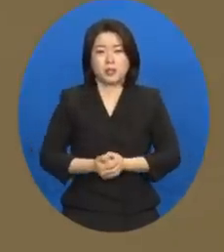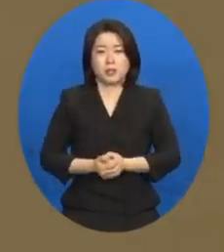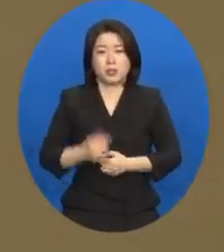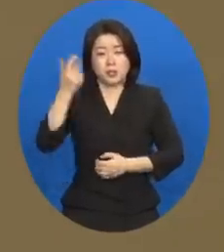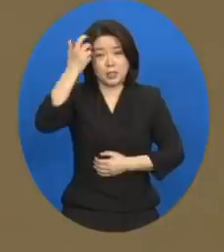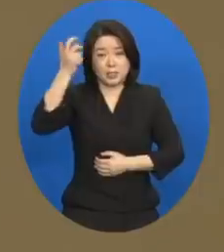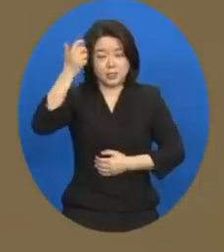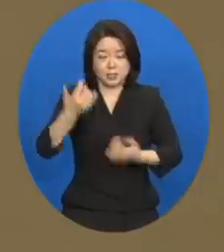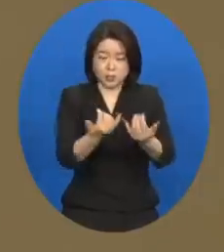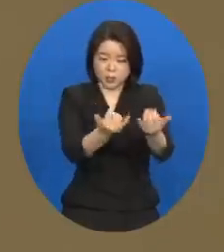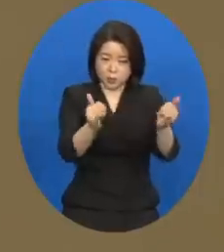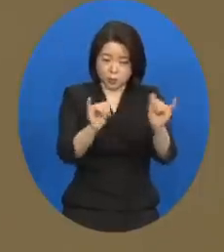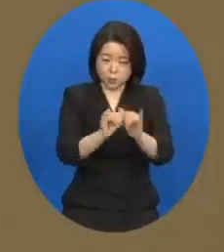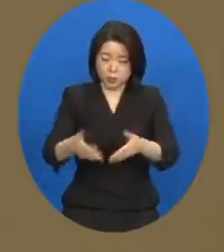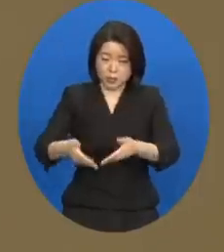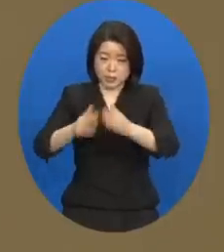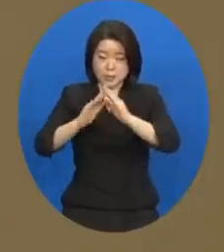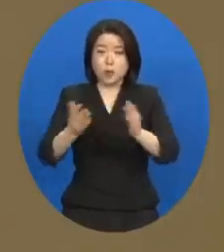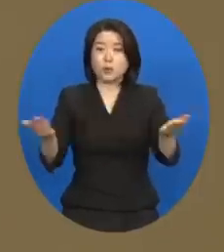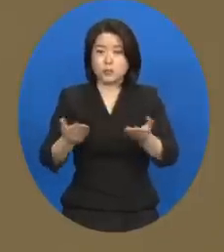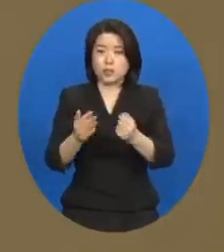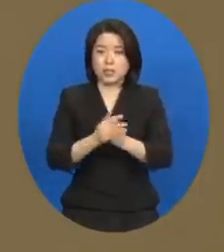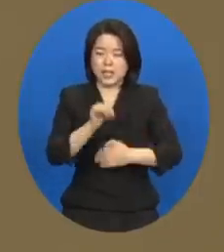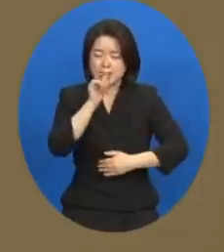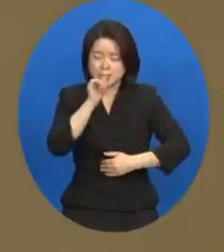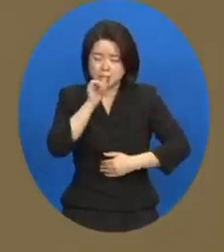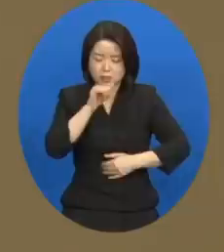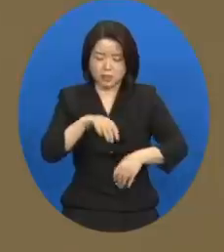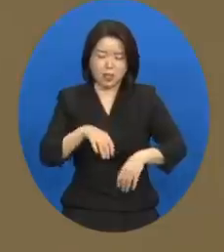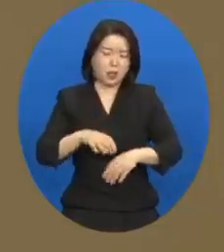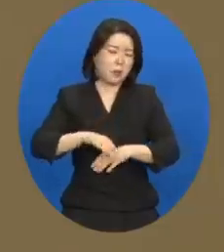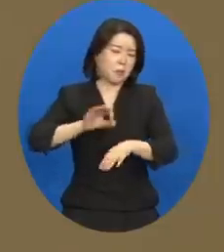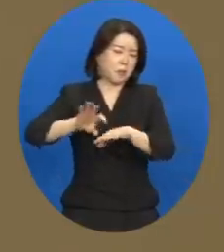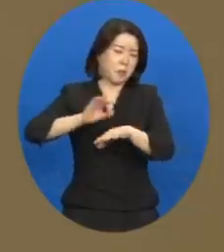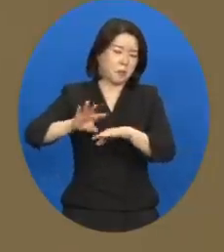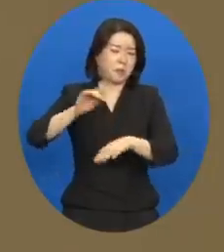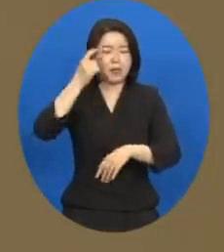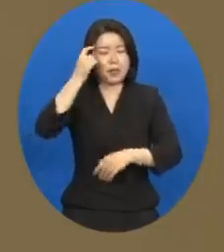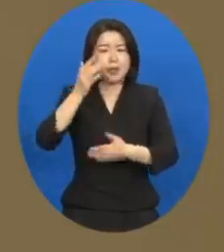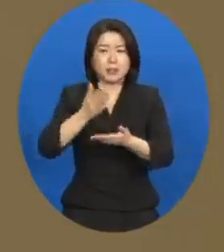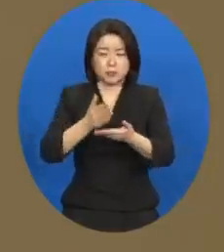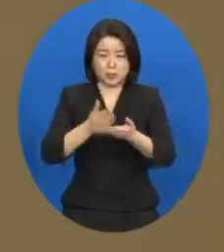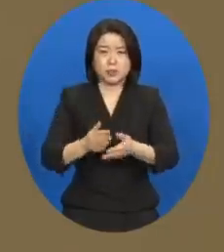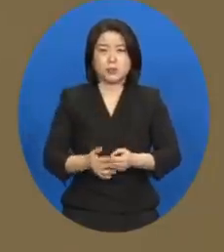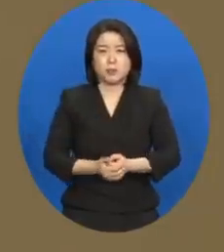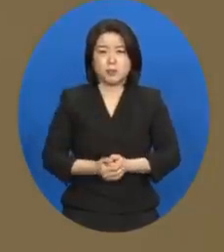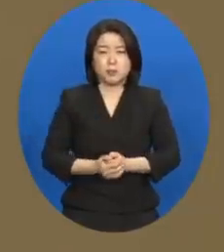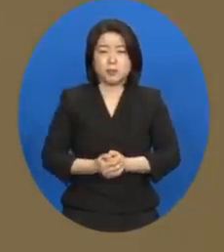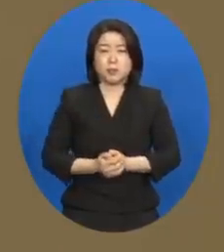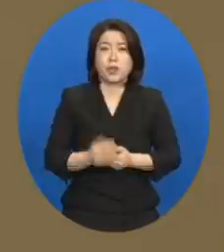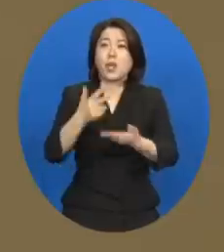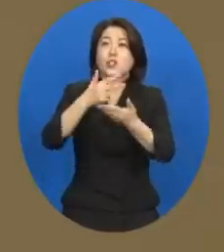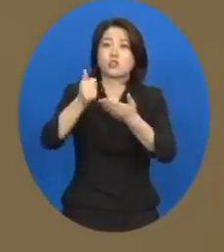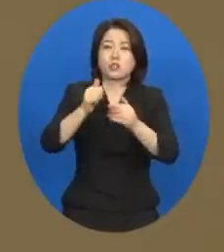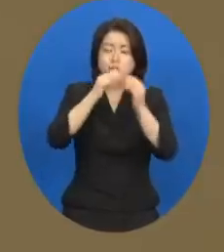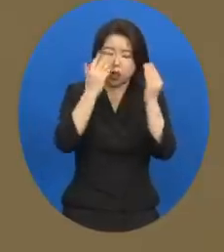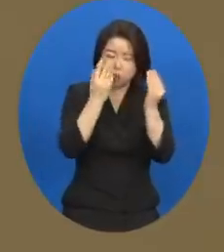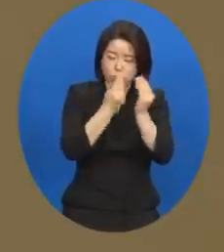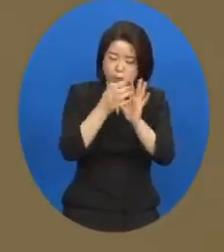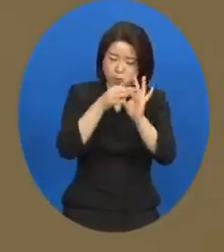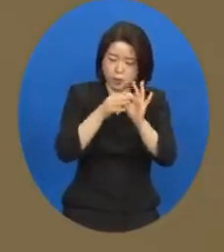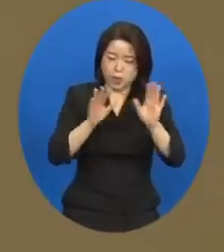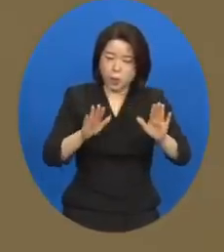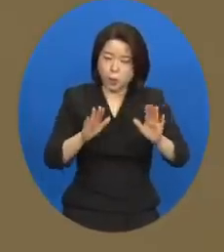영적인 공동체를 세우는 일을 절대로 소홀히 생각하면 안 됩니다. 주여, 주님과의 온전한 관계가